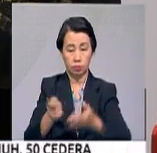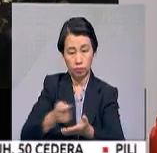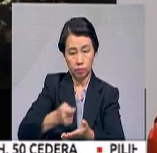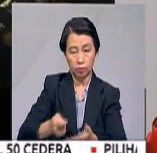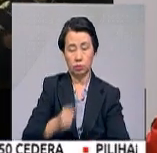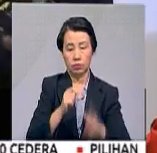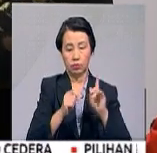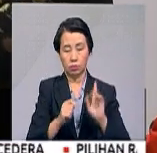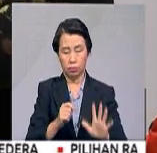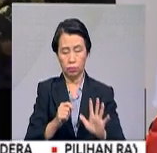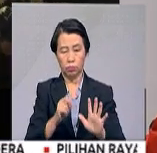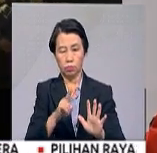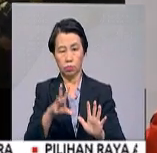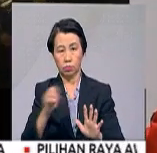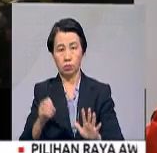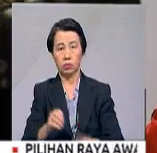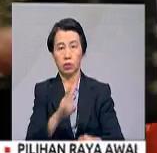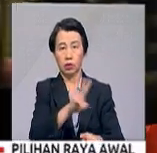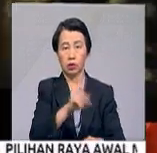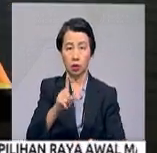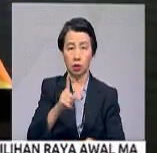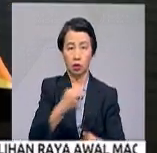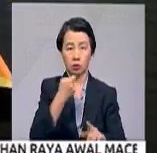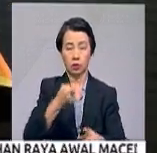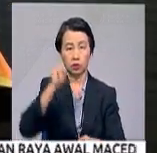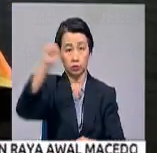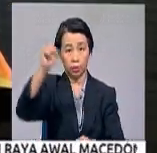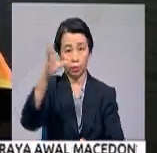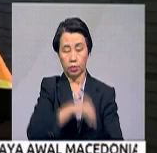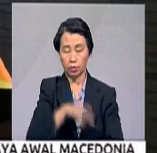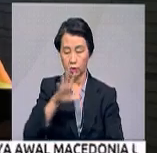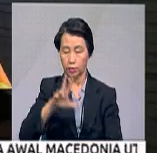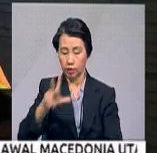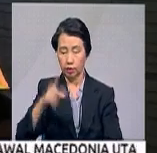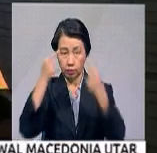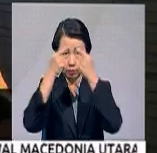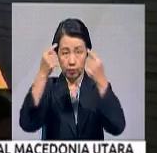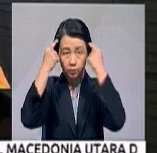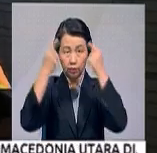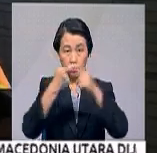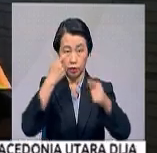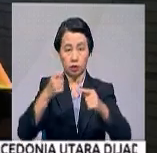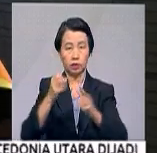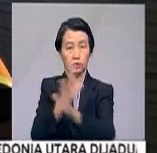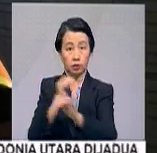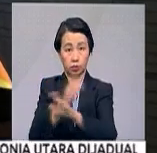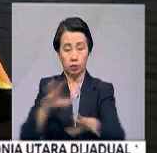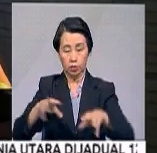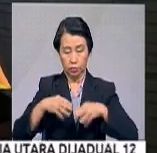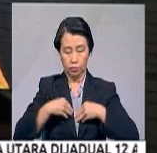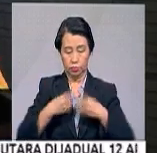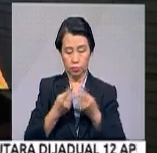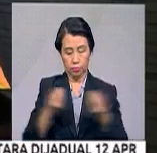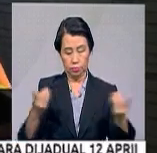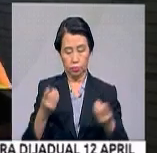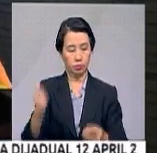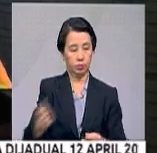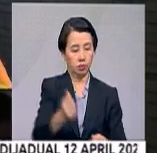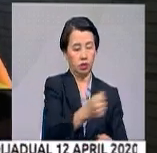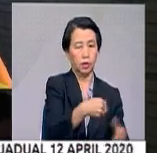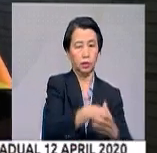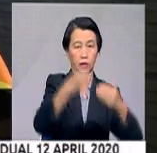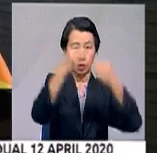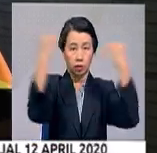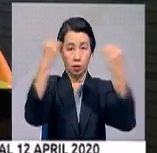254 graduan, 201 graduan dari cawangan Sabah dan 53 graduan cawangan Sarawak menerima diploma masing-masing dalam